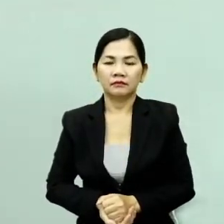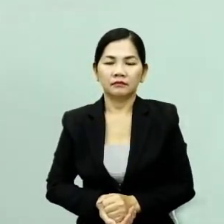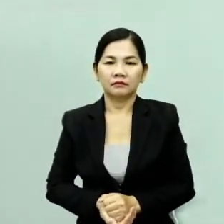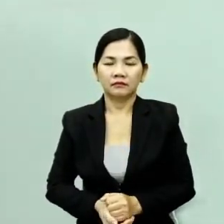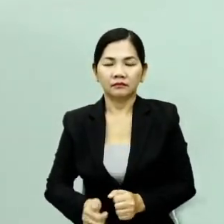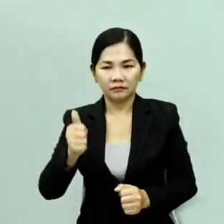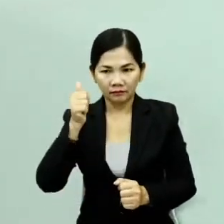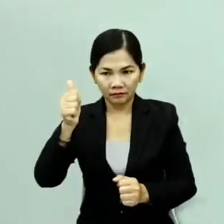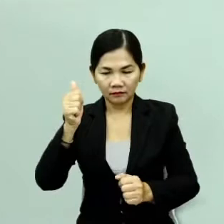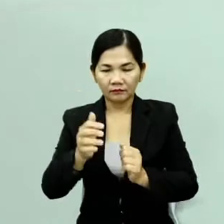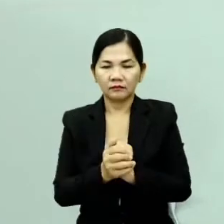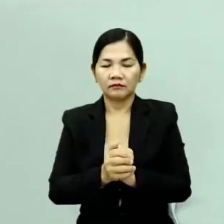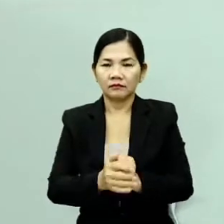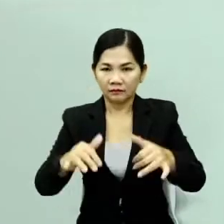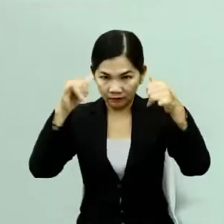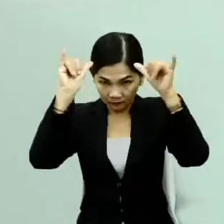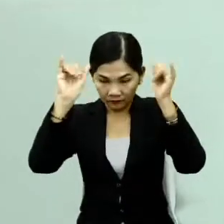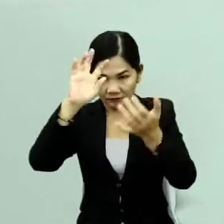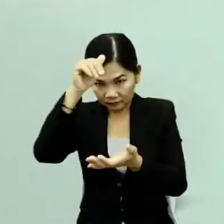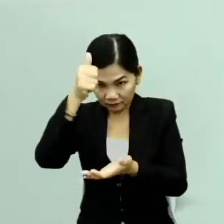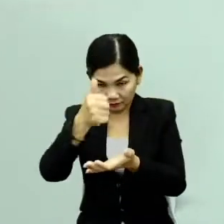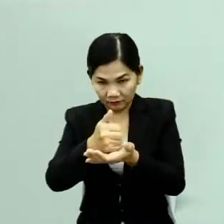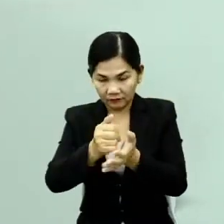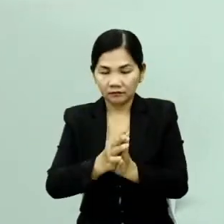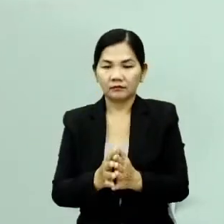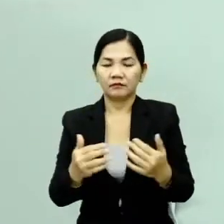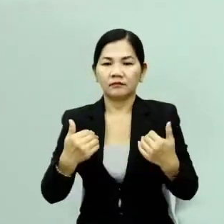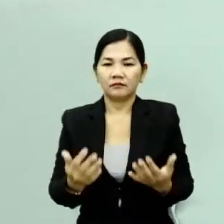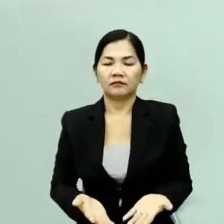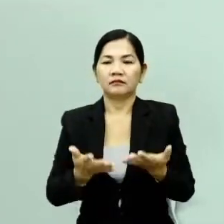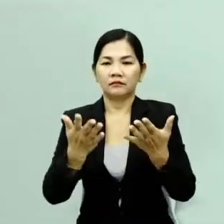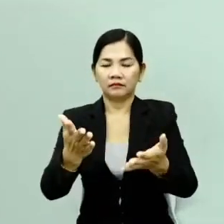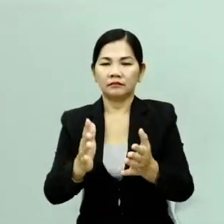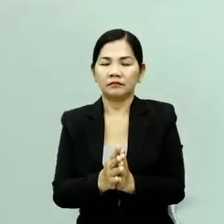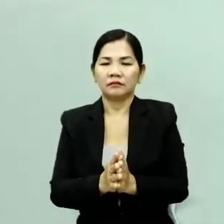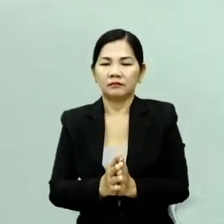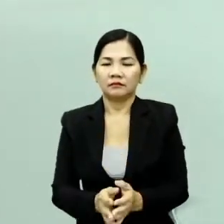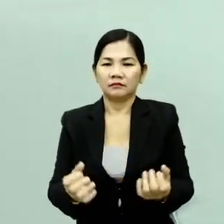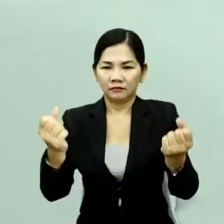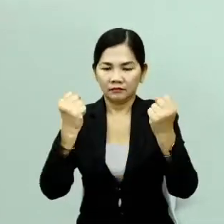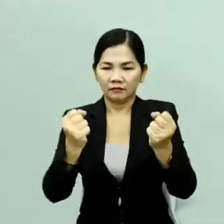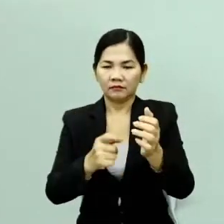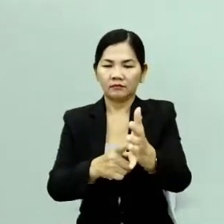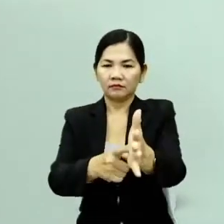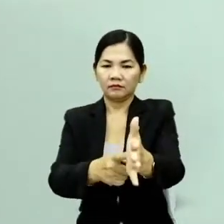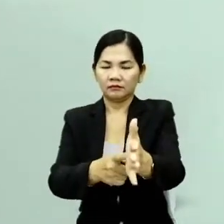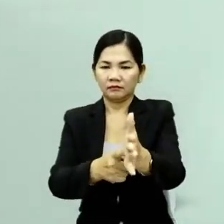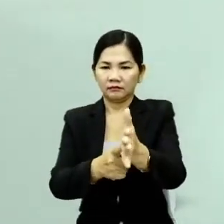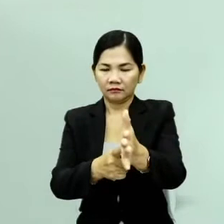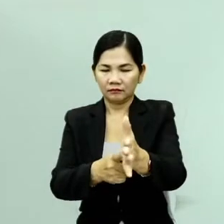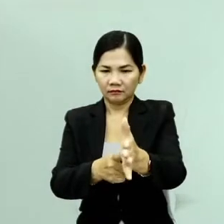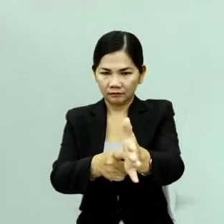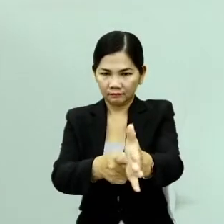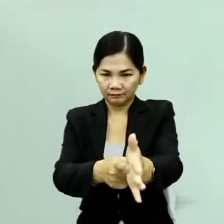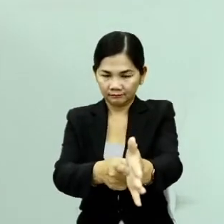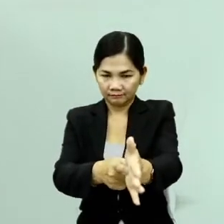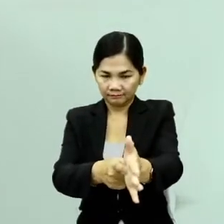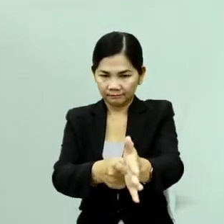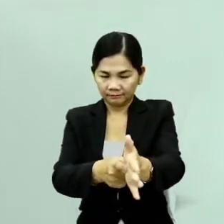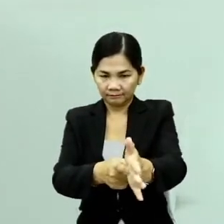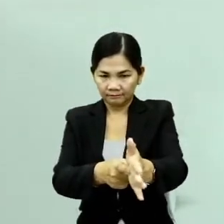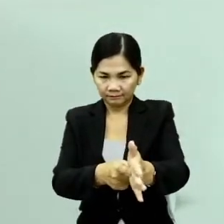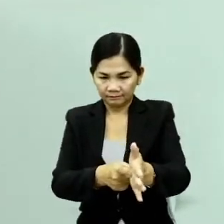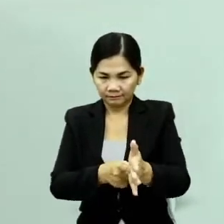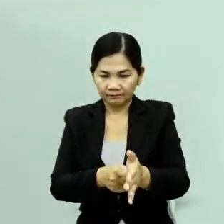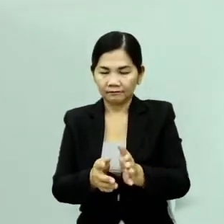cha là ổn là con cha cô cứ miên bà giàu cha đó chía cha cầm lăng ô tiền nha con á cha cà nà ở bà chia cả sự cô